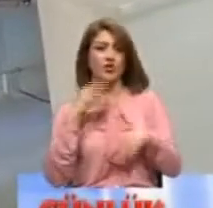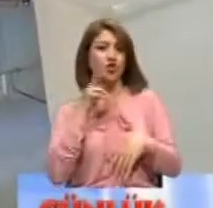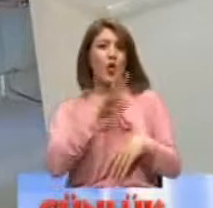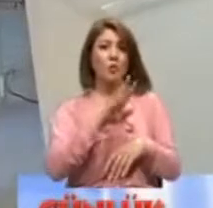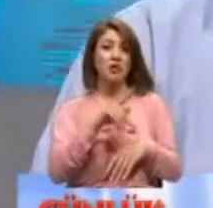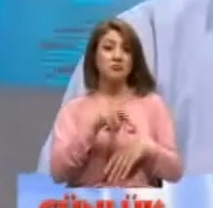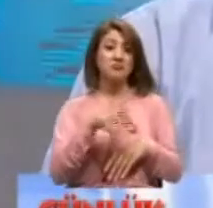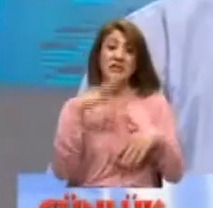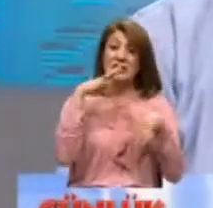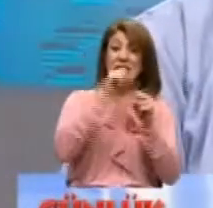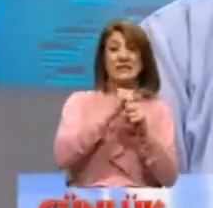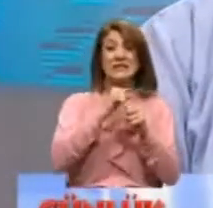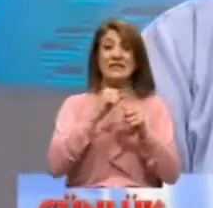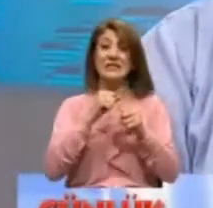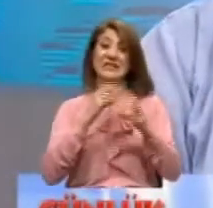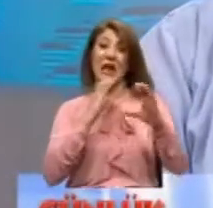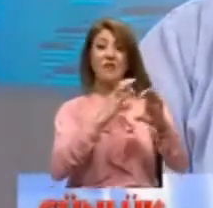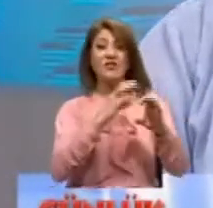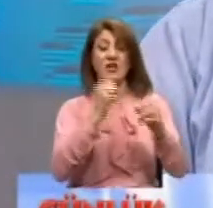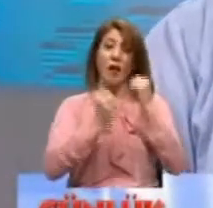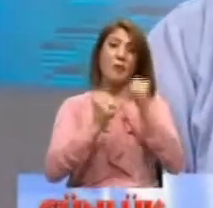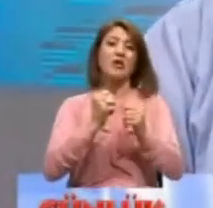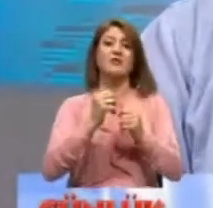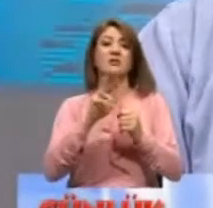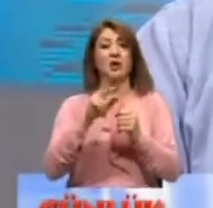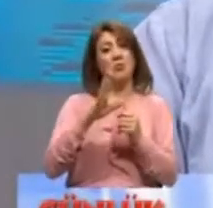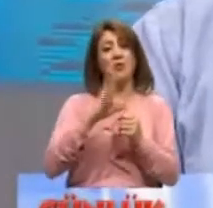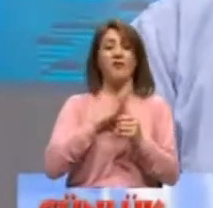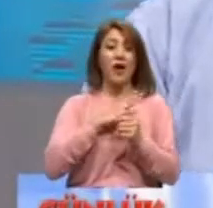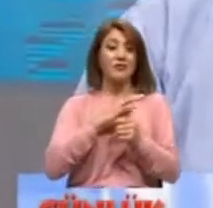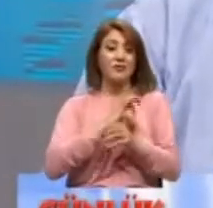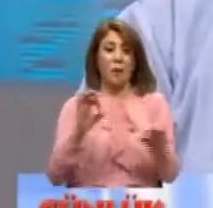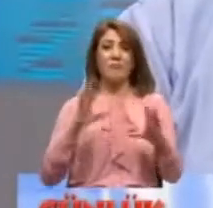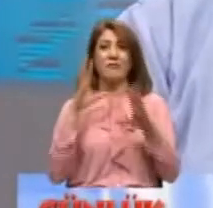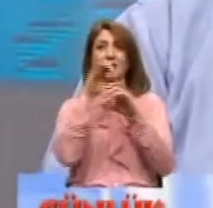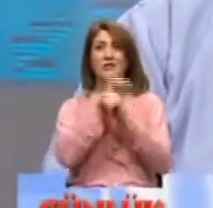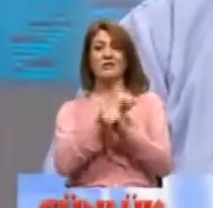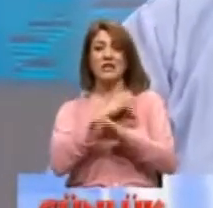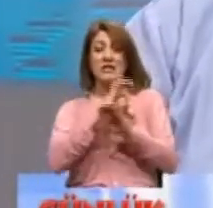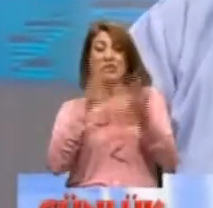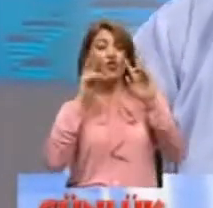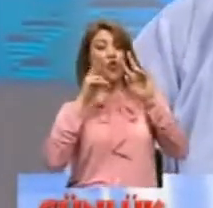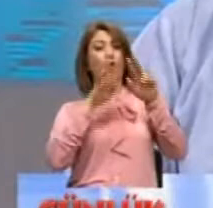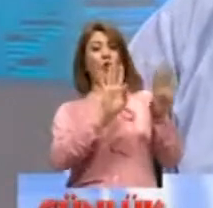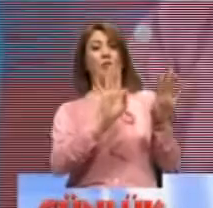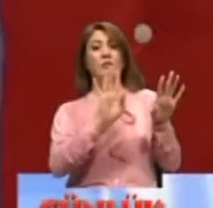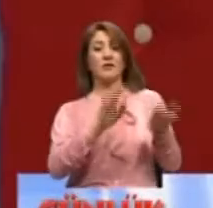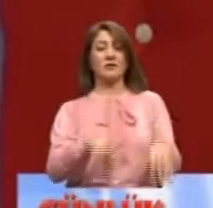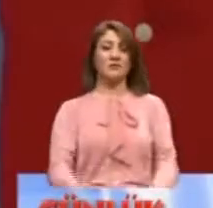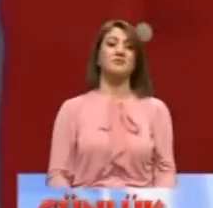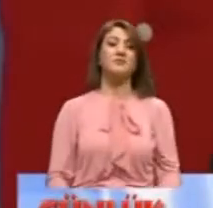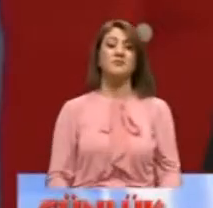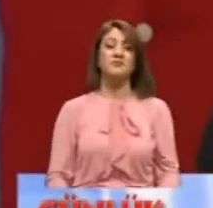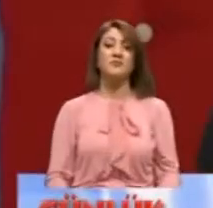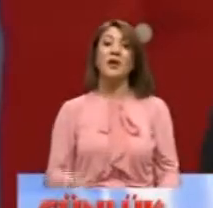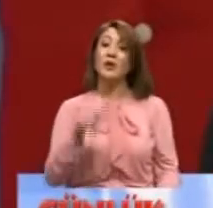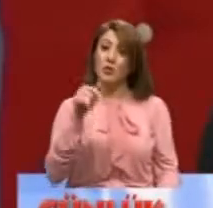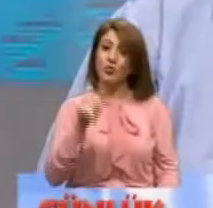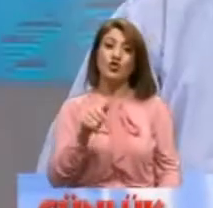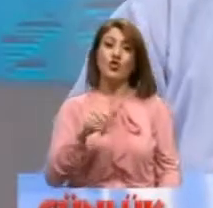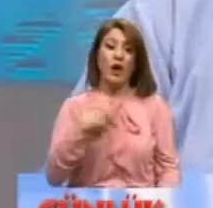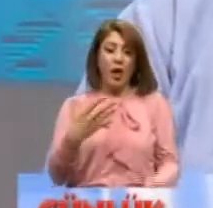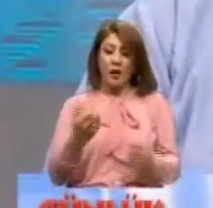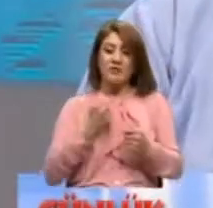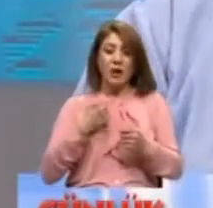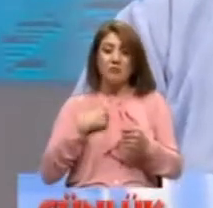ki gizli servis arabası diye bir araba var aslında. O kadar iyi gizlemişler ki hiç görmemişiz. Tabii ajan arabası yani görünmeyecek. Bunu alsan